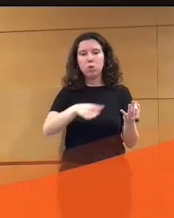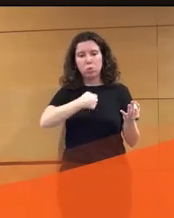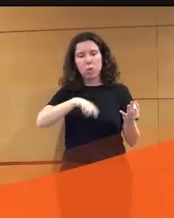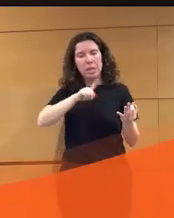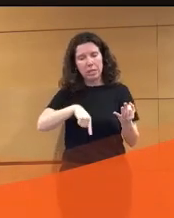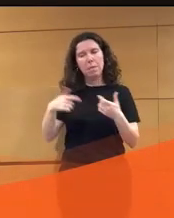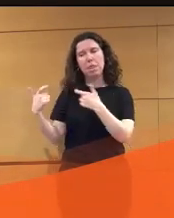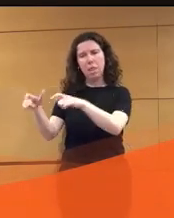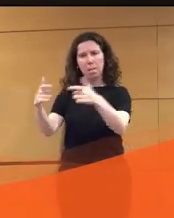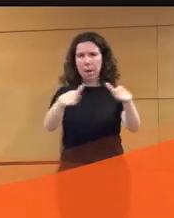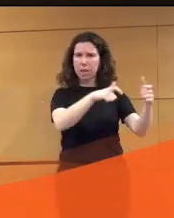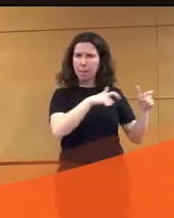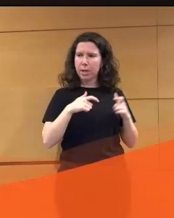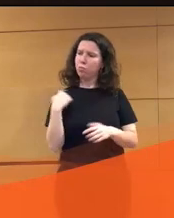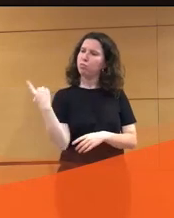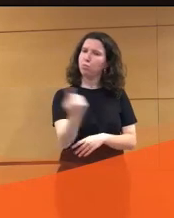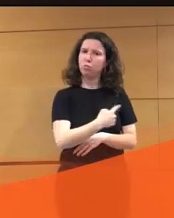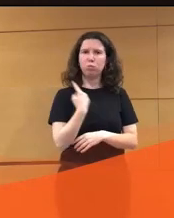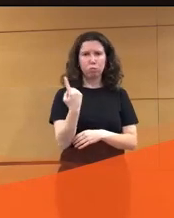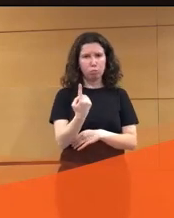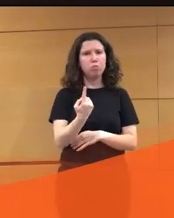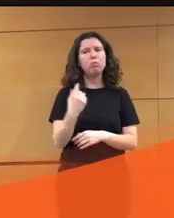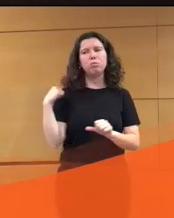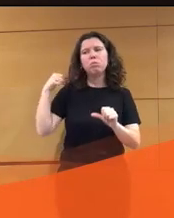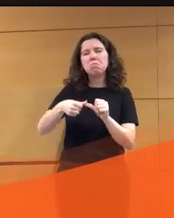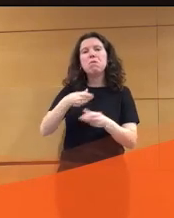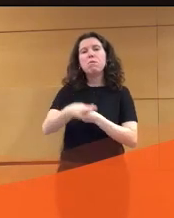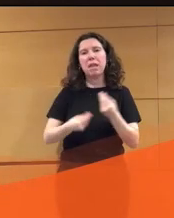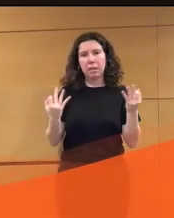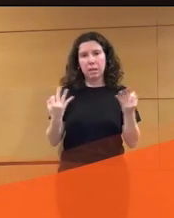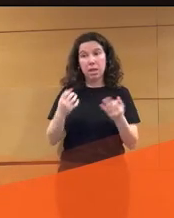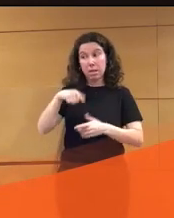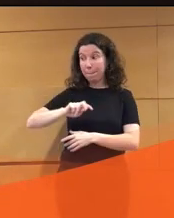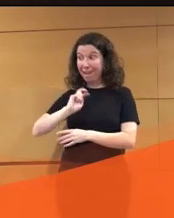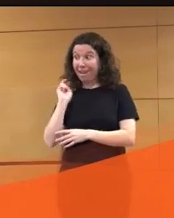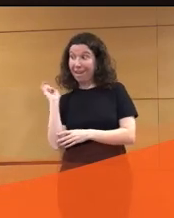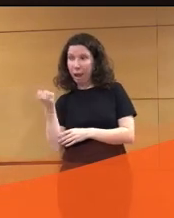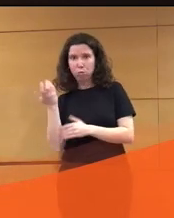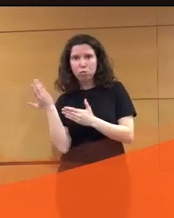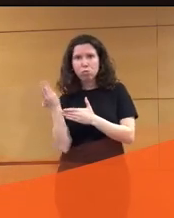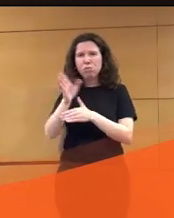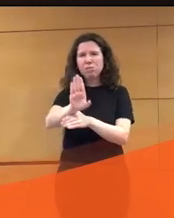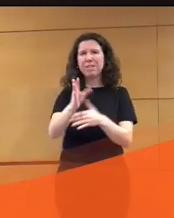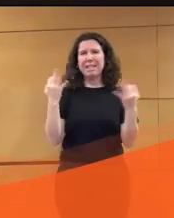amb els departaments, quines eines hem anat posant a disposició per millorar, en la mesura del possible,